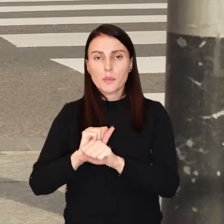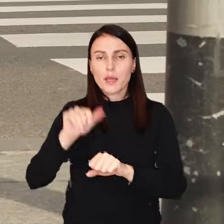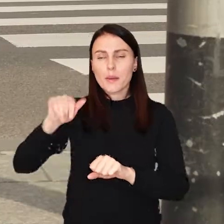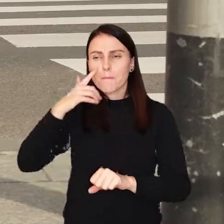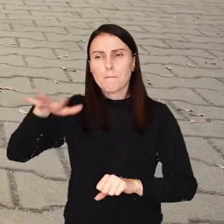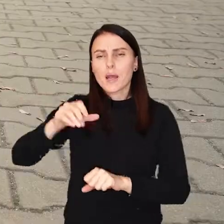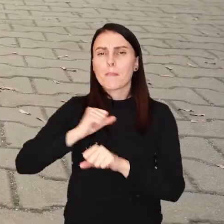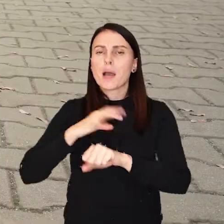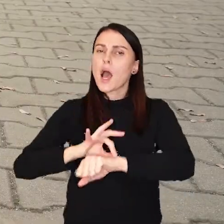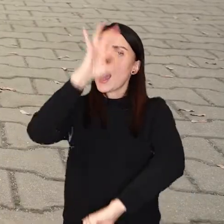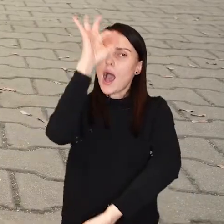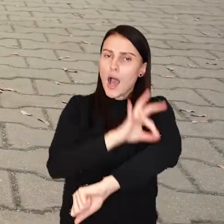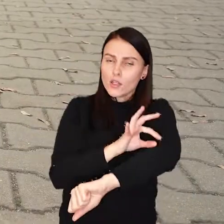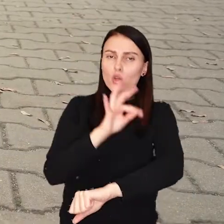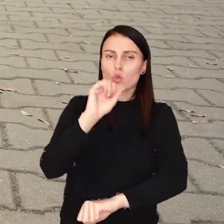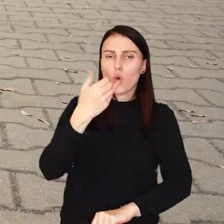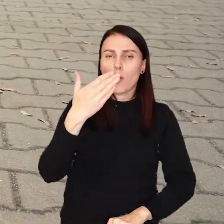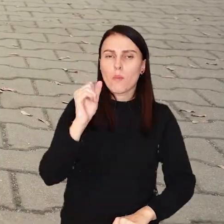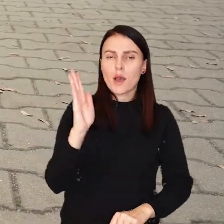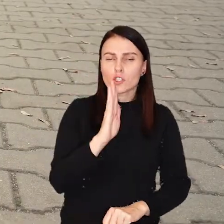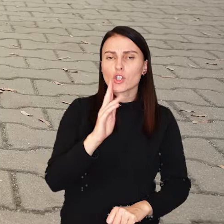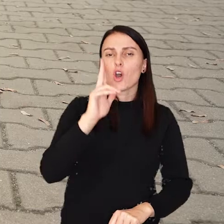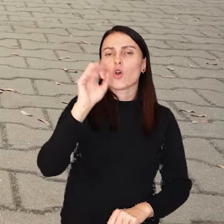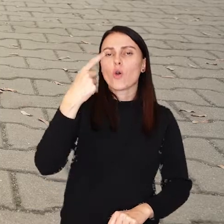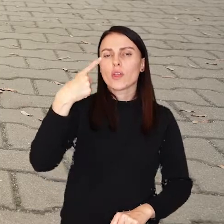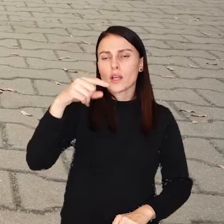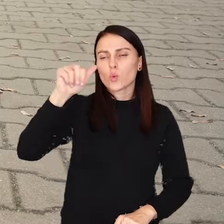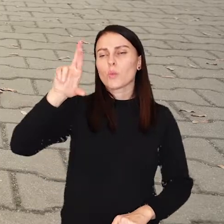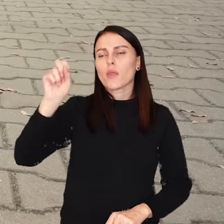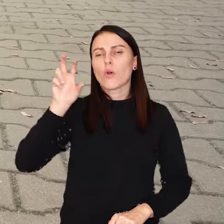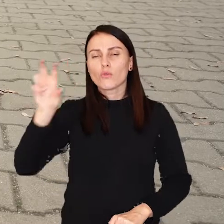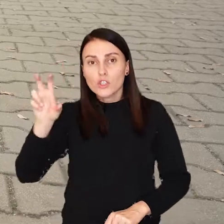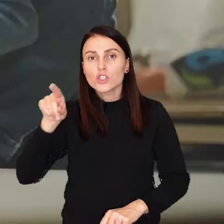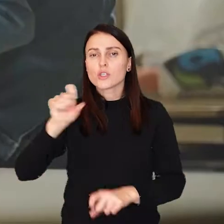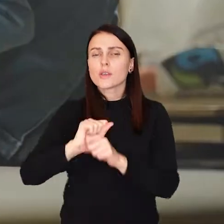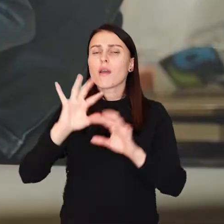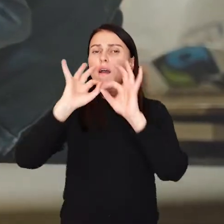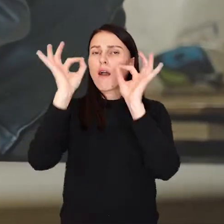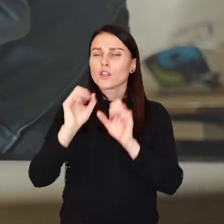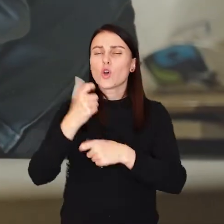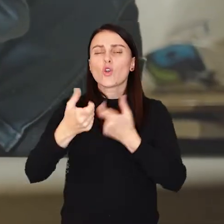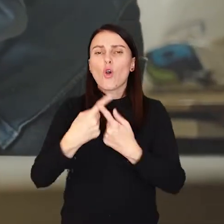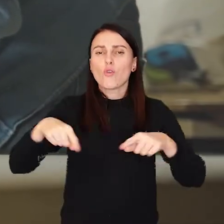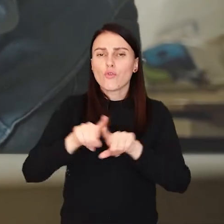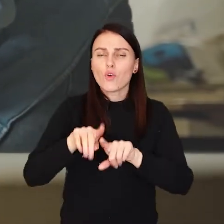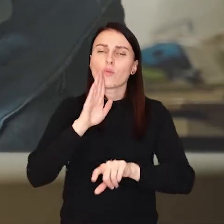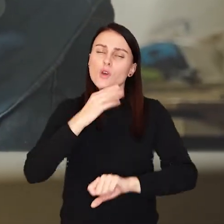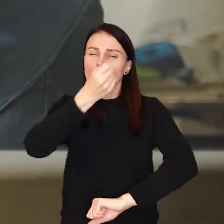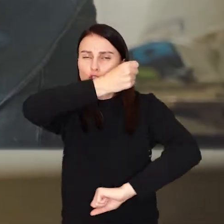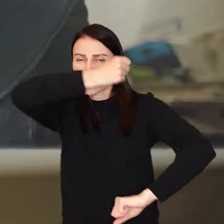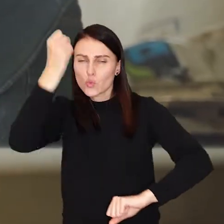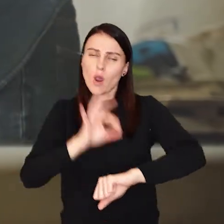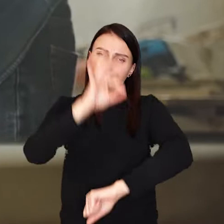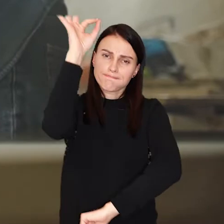zdobiące Wrocław dzieła architektów Tomasza Urbanowicza i Konrada Urbanowicza, artystów tworzących szklane kompozycje